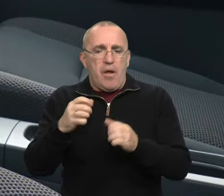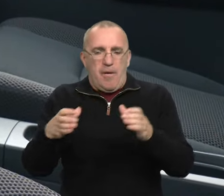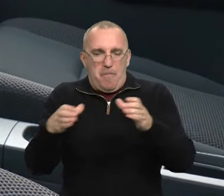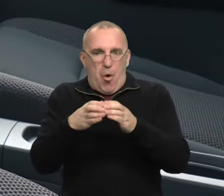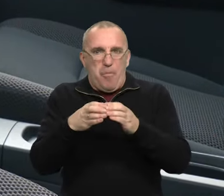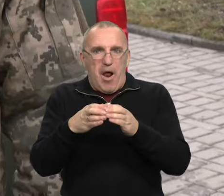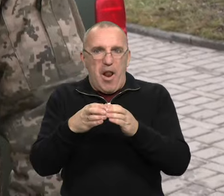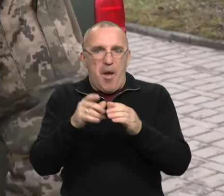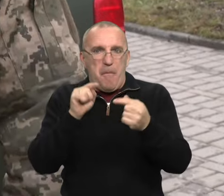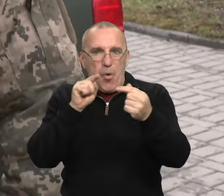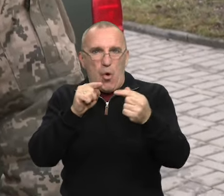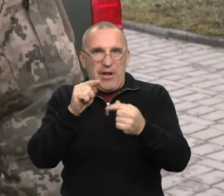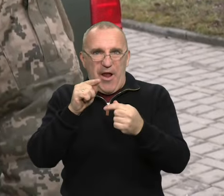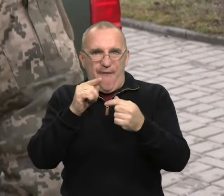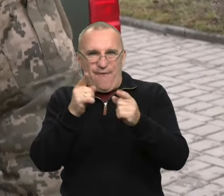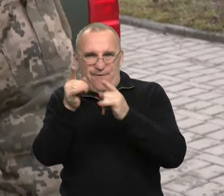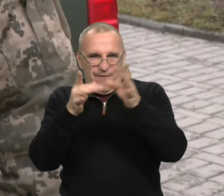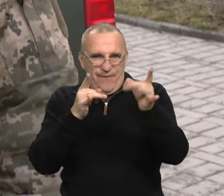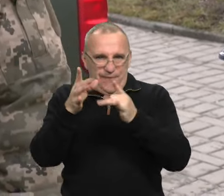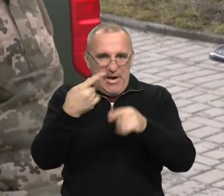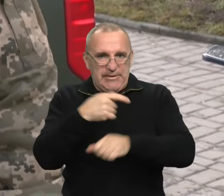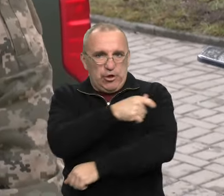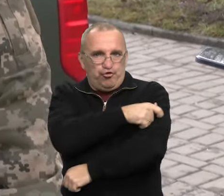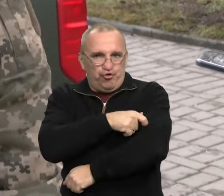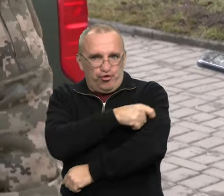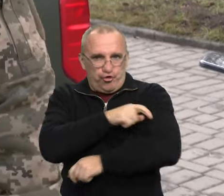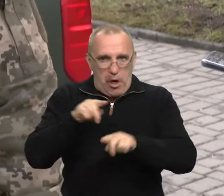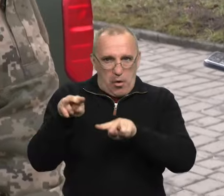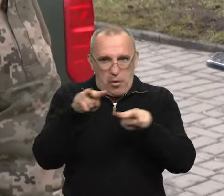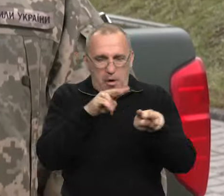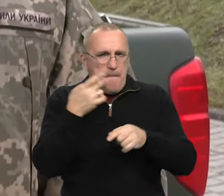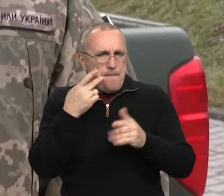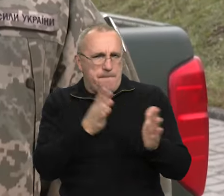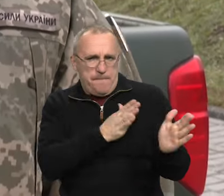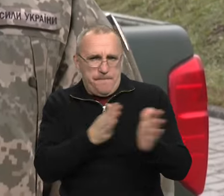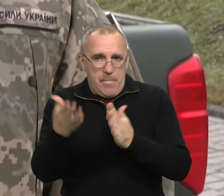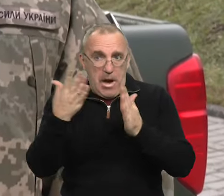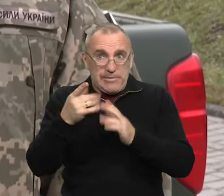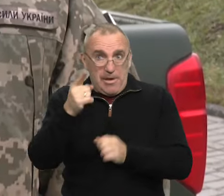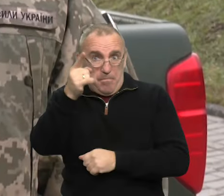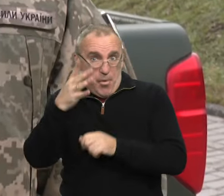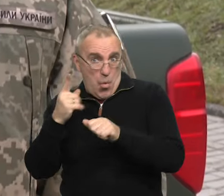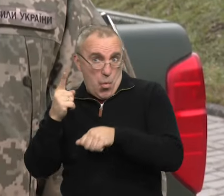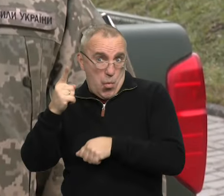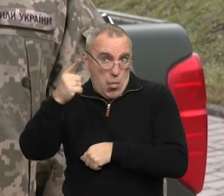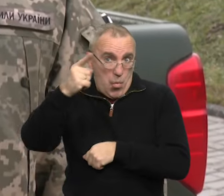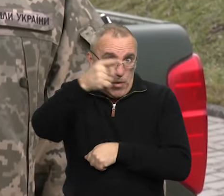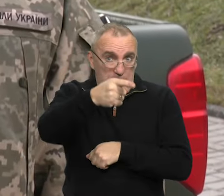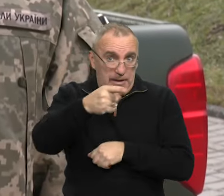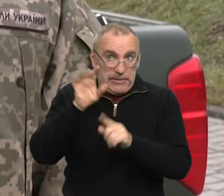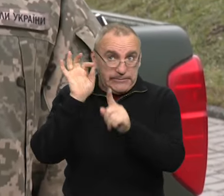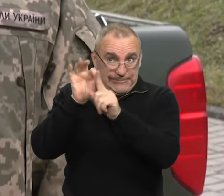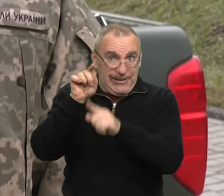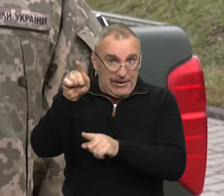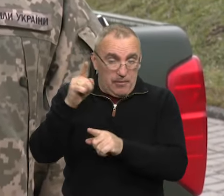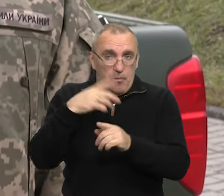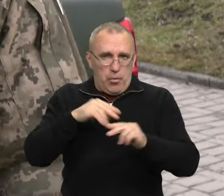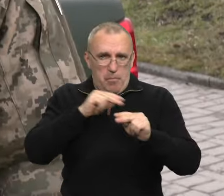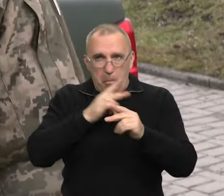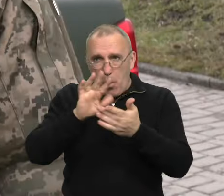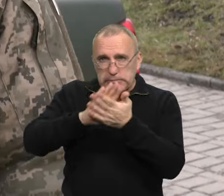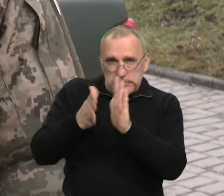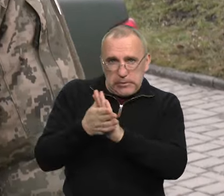групи - це чергування якби постійно якщо летить якась ціль То вже відпрацьовуємо по